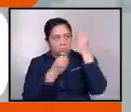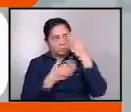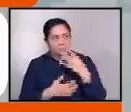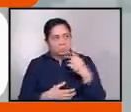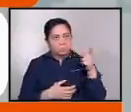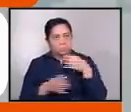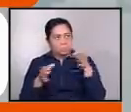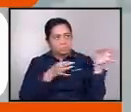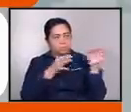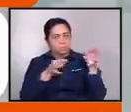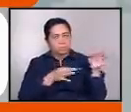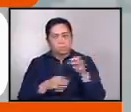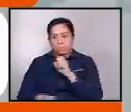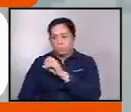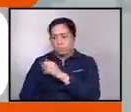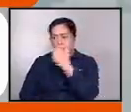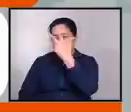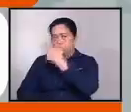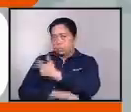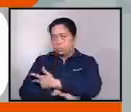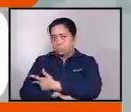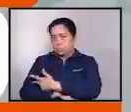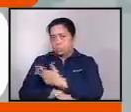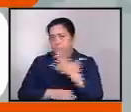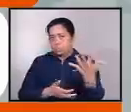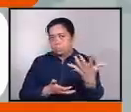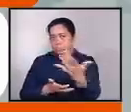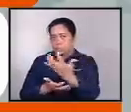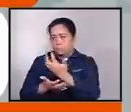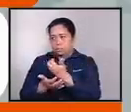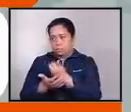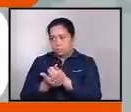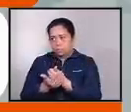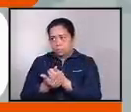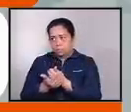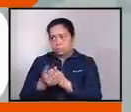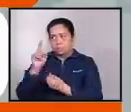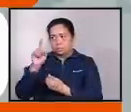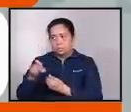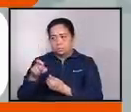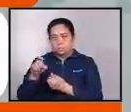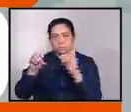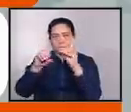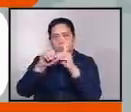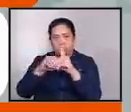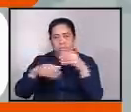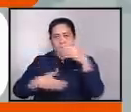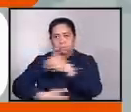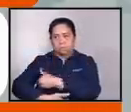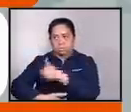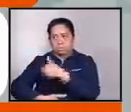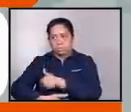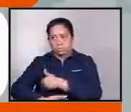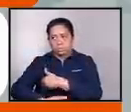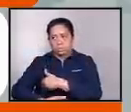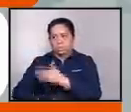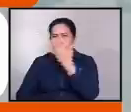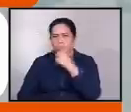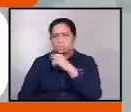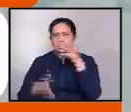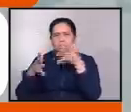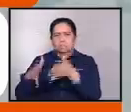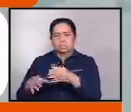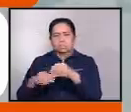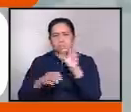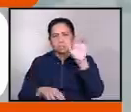yan, ipapaliwanag niya. So yung tatlong araw na koleksyon, dapat dineposo niya sa banko. Bakit niya pinabayaan